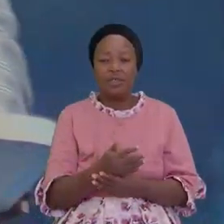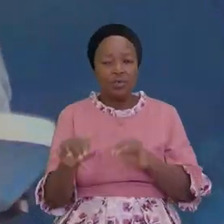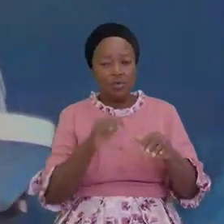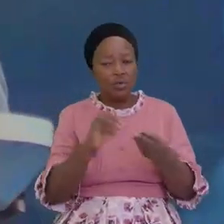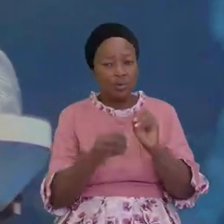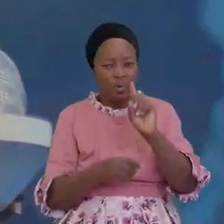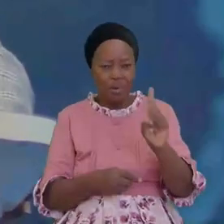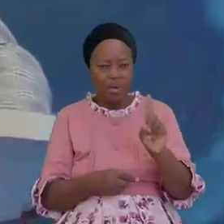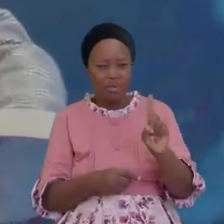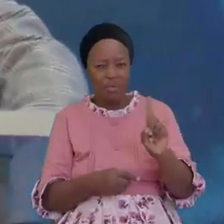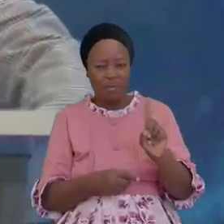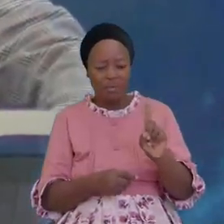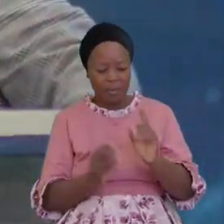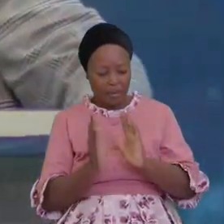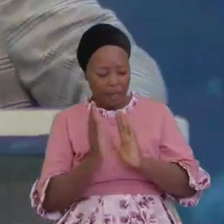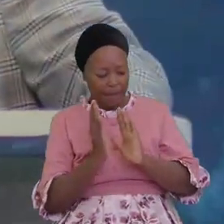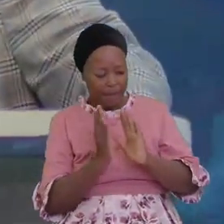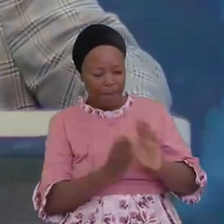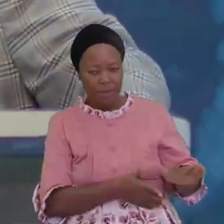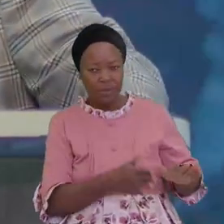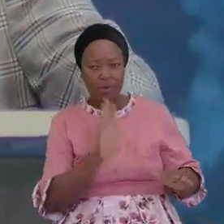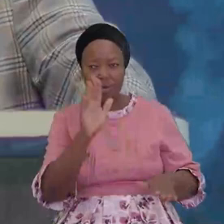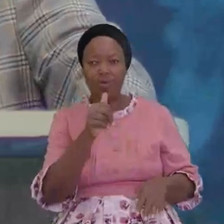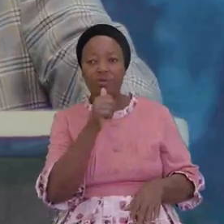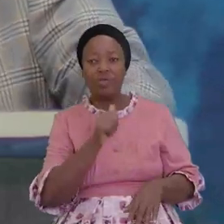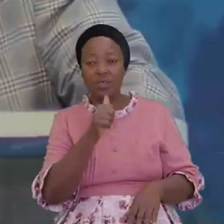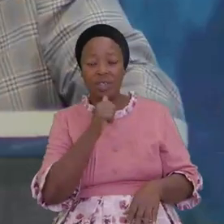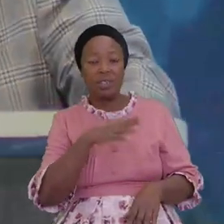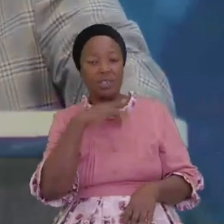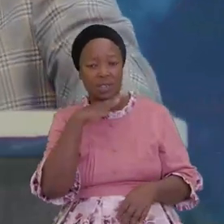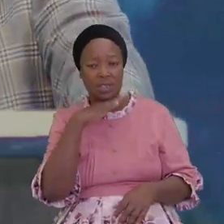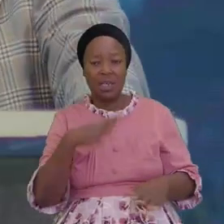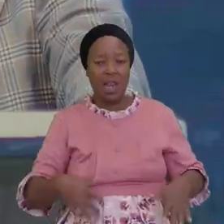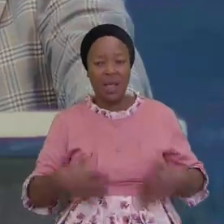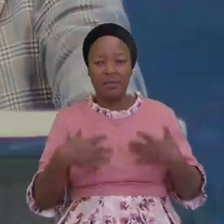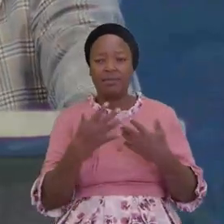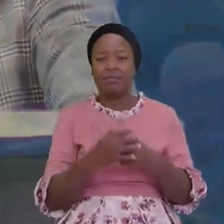Comme tu es debout là-bas, fais la première chose.